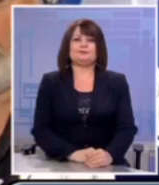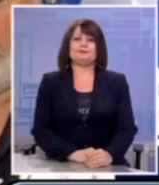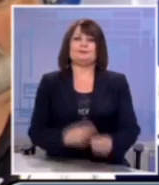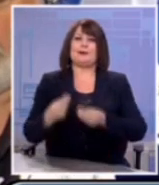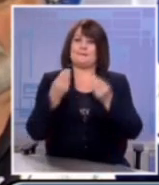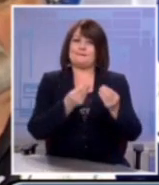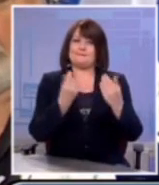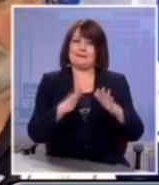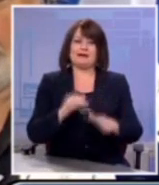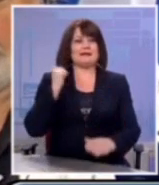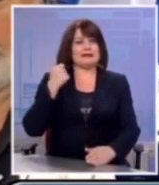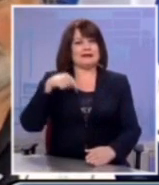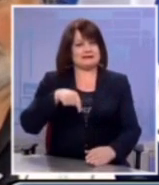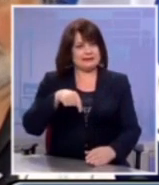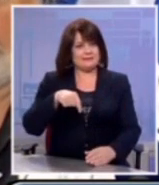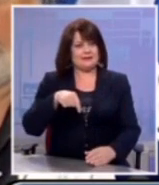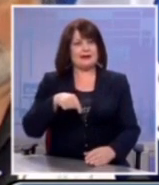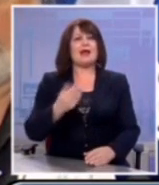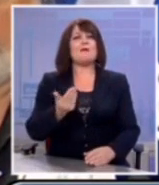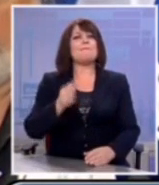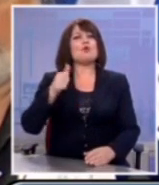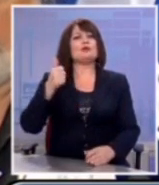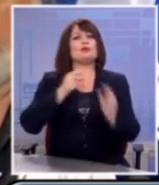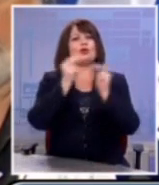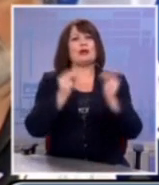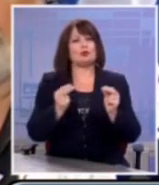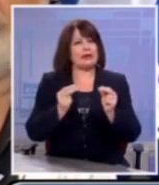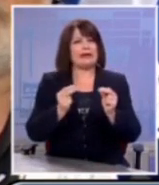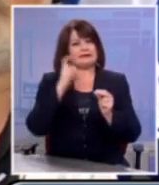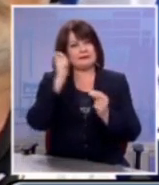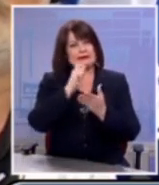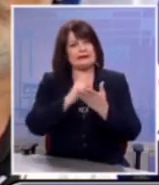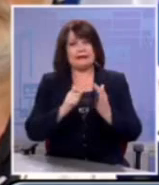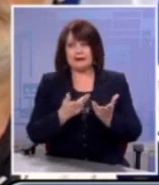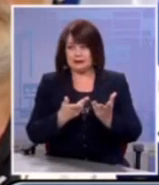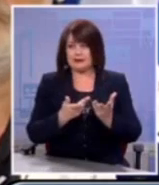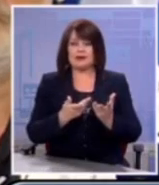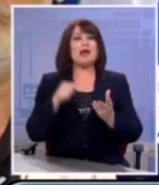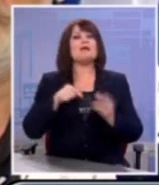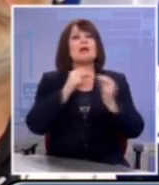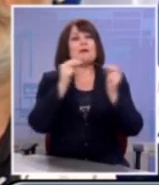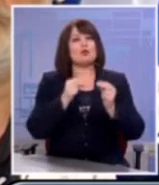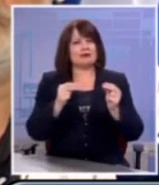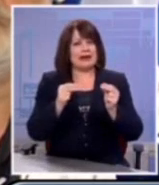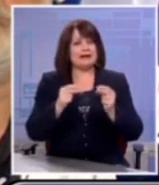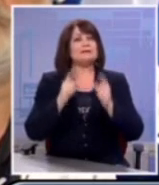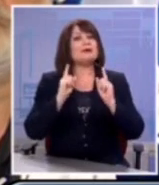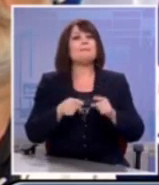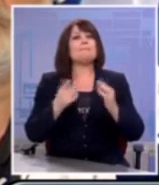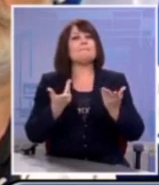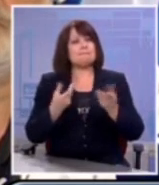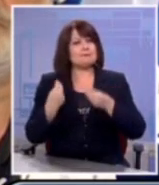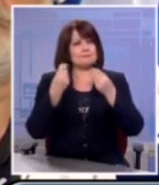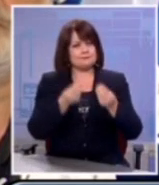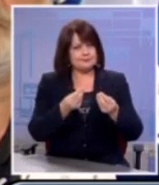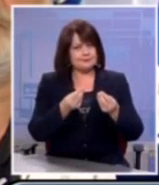παρέδωσε χτες και σήμερα τα προκαταρκτικά της πορίσματα, με τα οποία καταλήγει